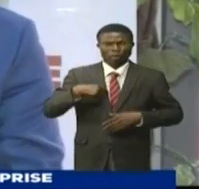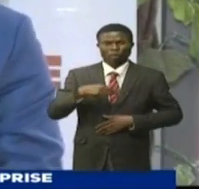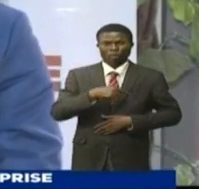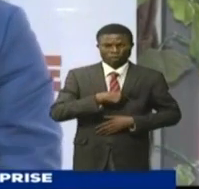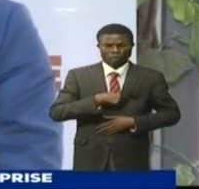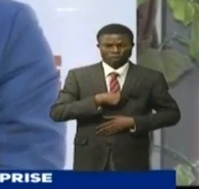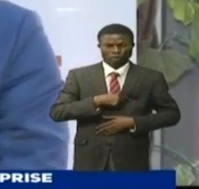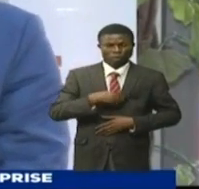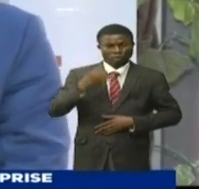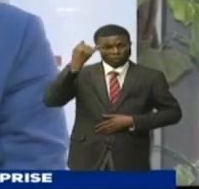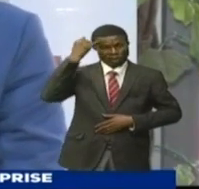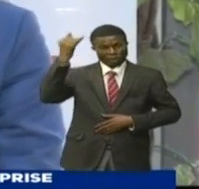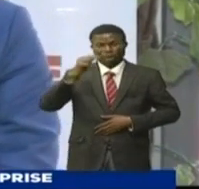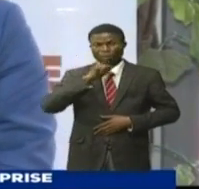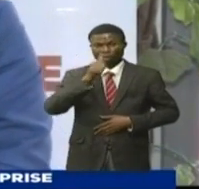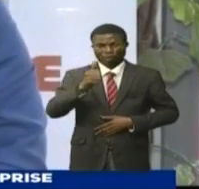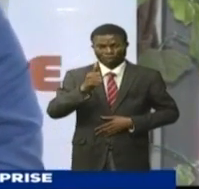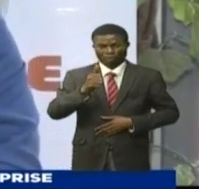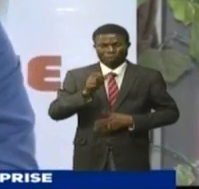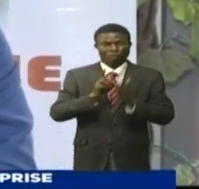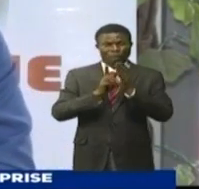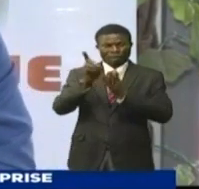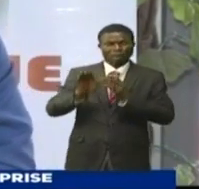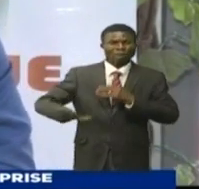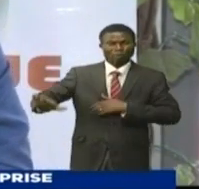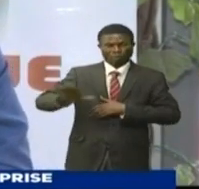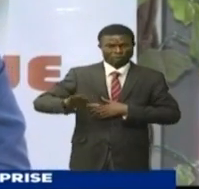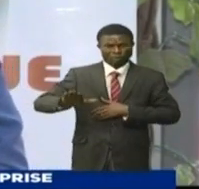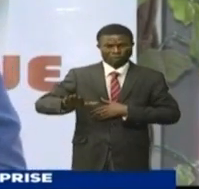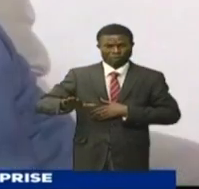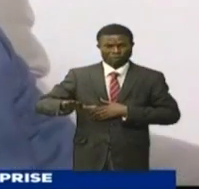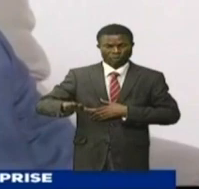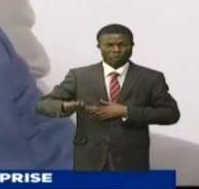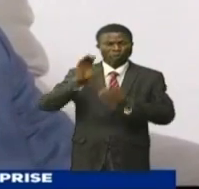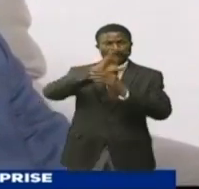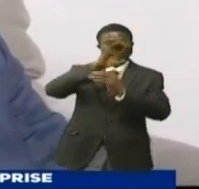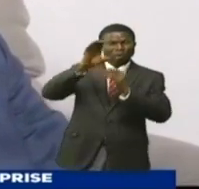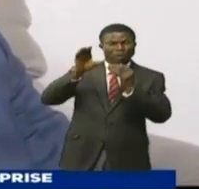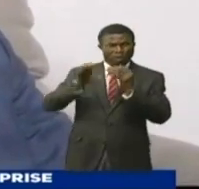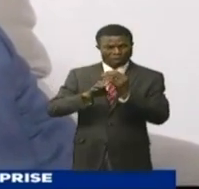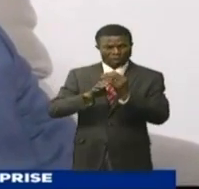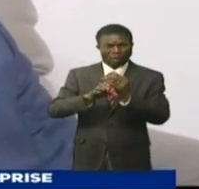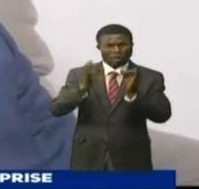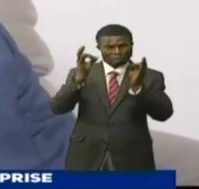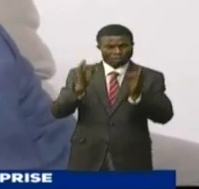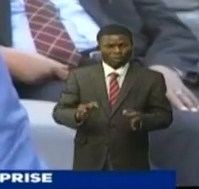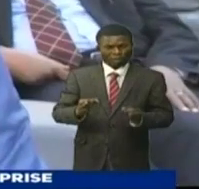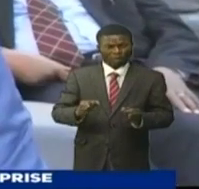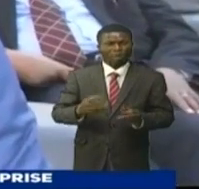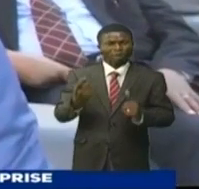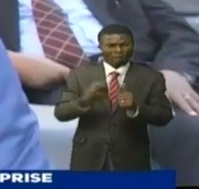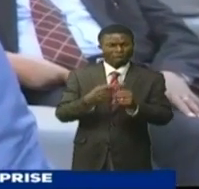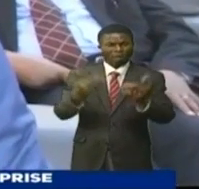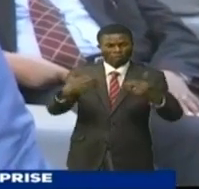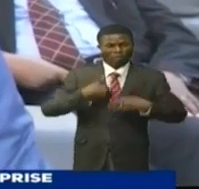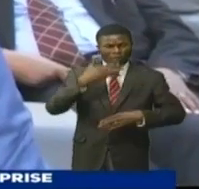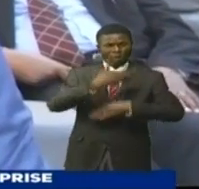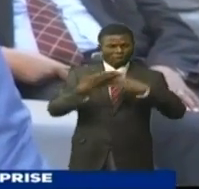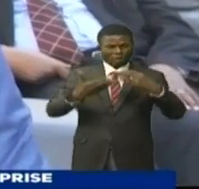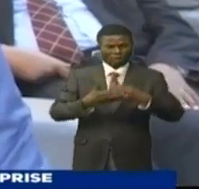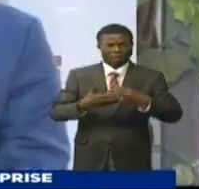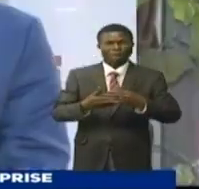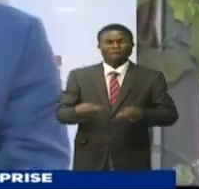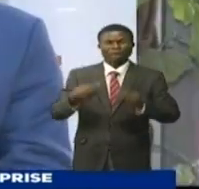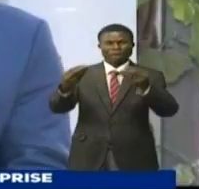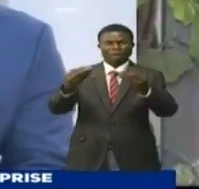prétendre développer ce pays aux dimensions sous-continentales sont infrastructure et offre de transport